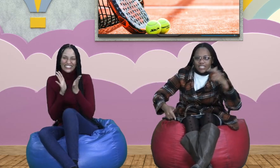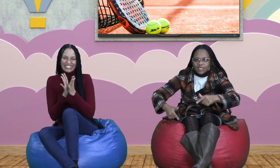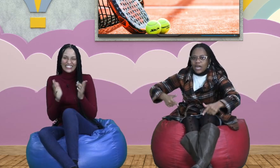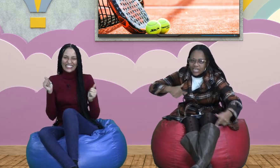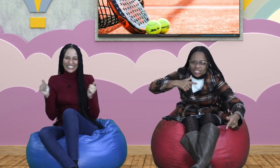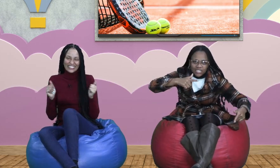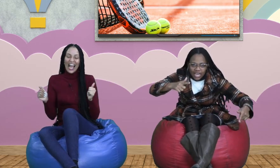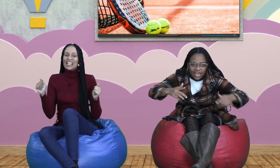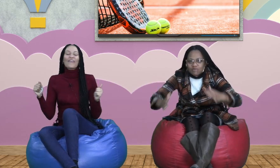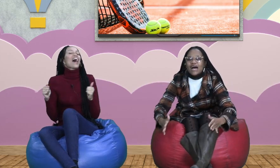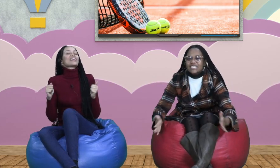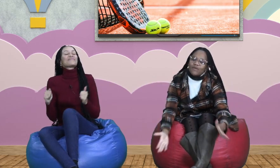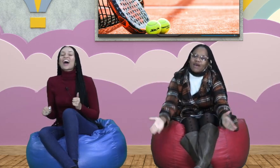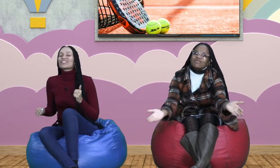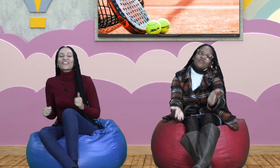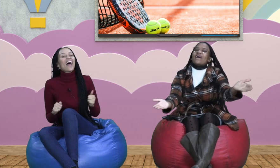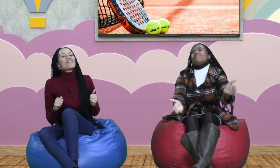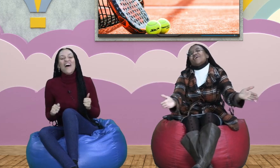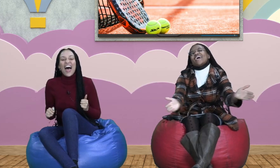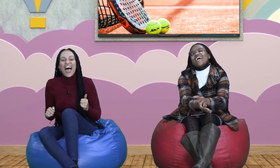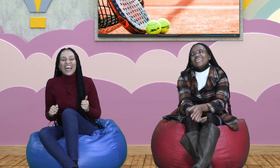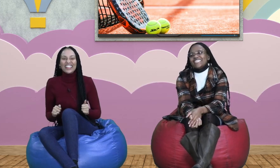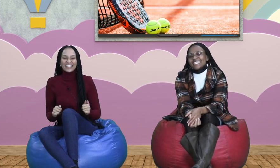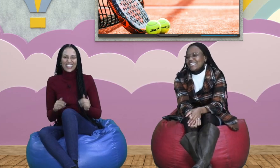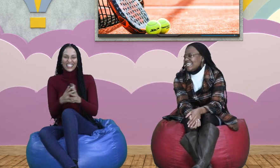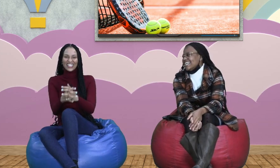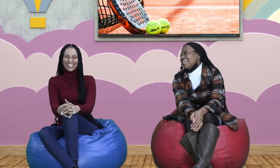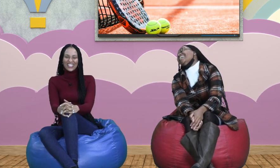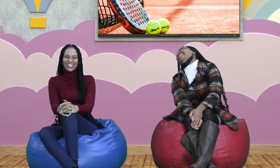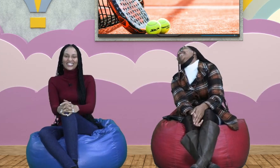Oliver under the sea. SpongeBob SquarePants!